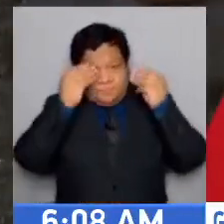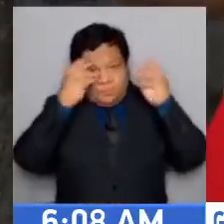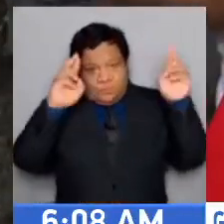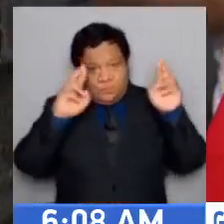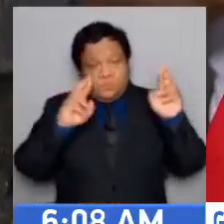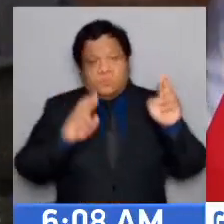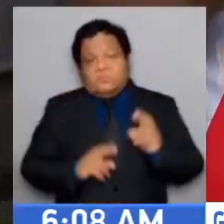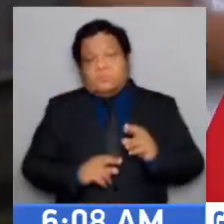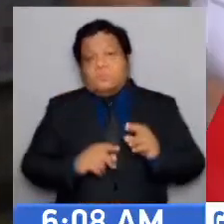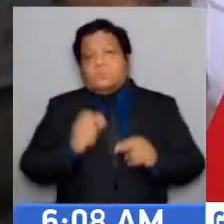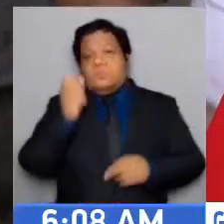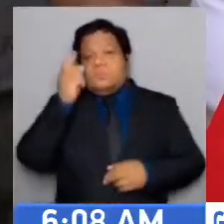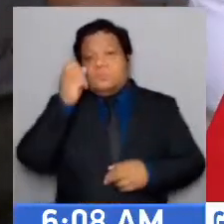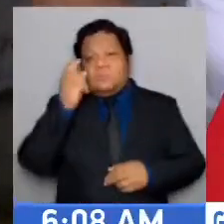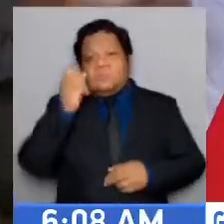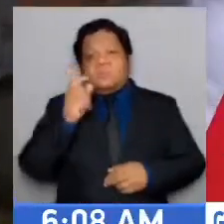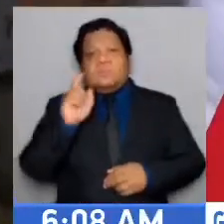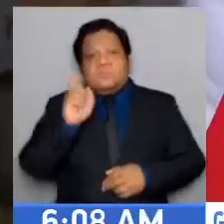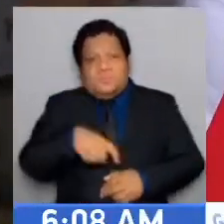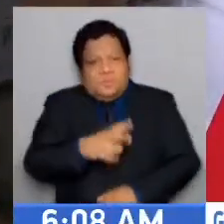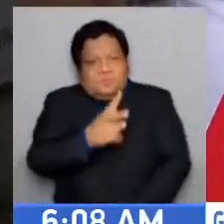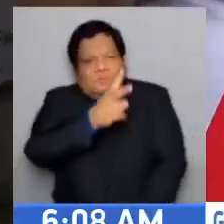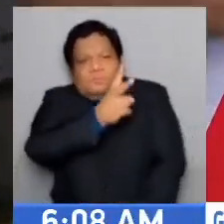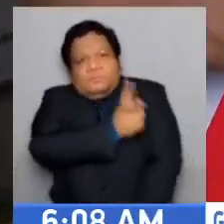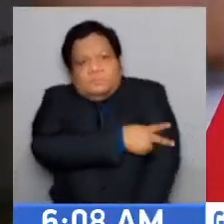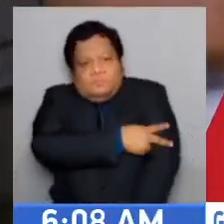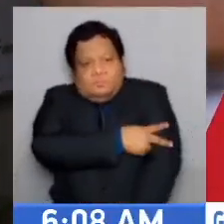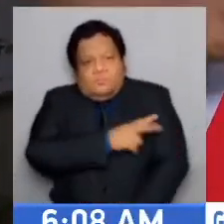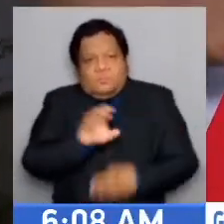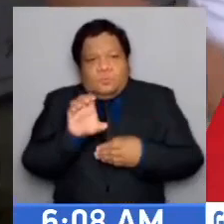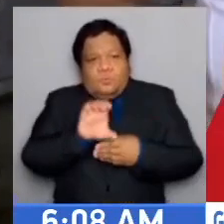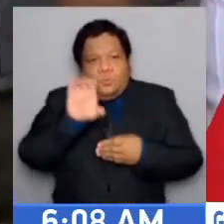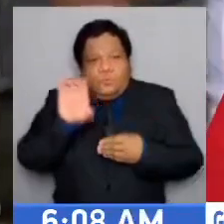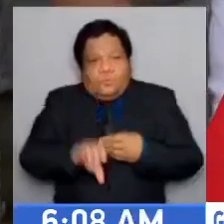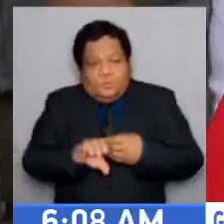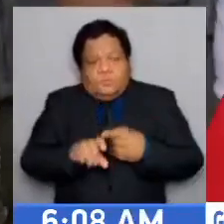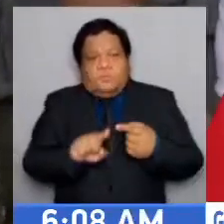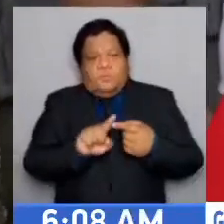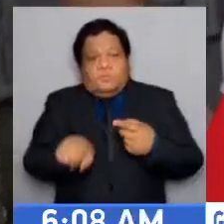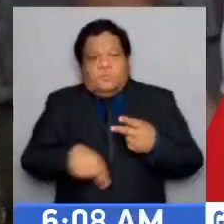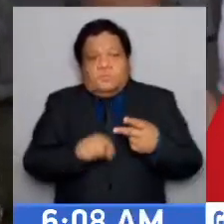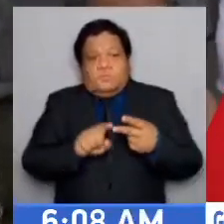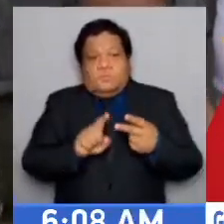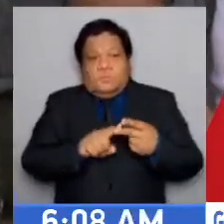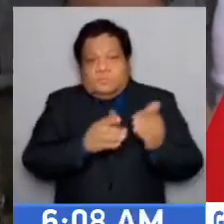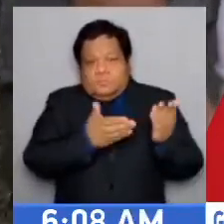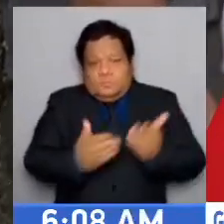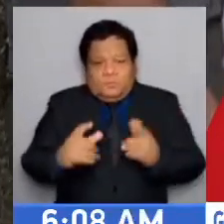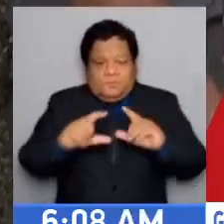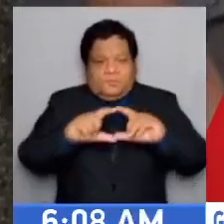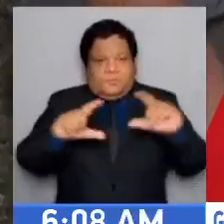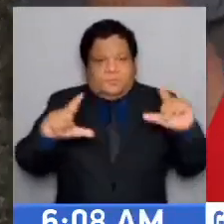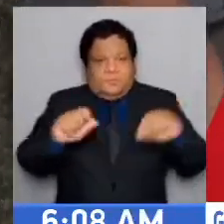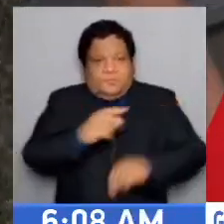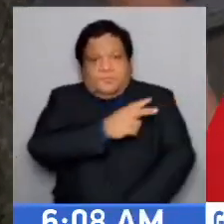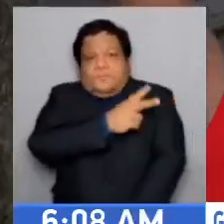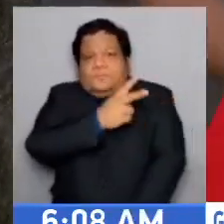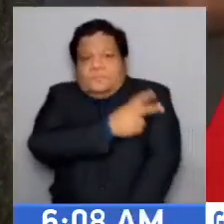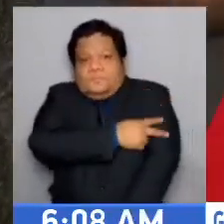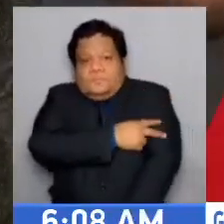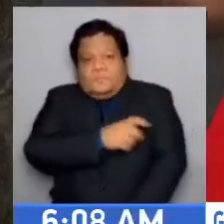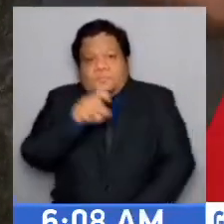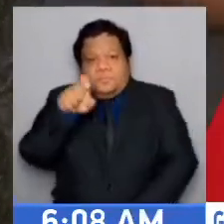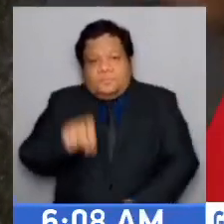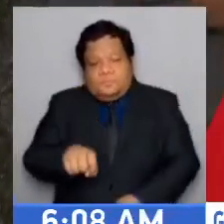fully vaccinated. Okay. Kailangan po may dala po sila na vaccine card. Okay. Dala dapat? Tapos? Dala po yung dala.